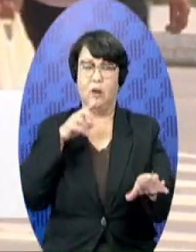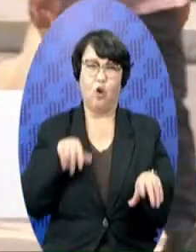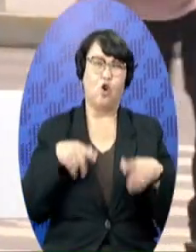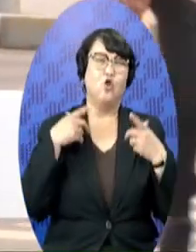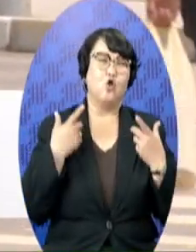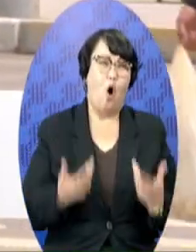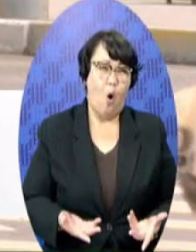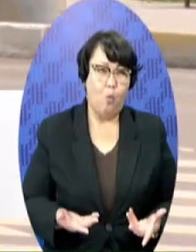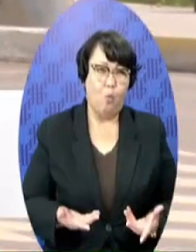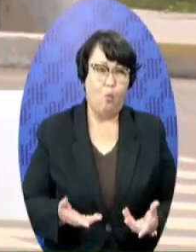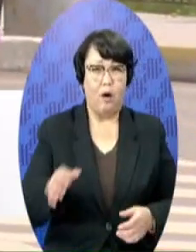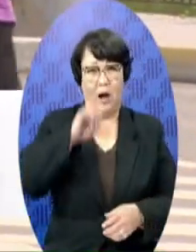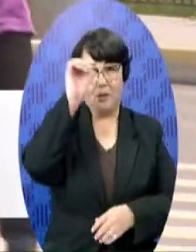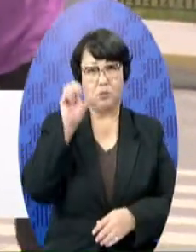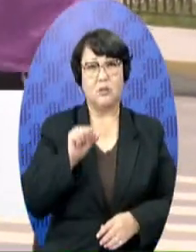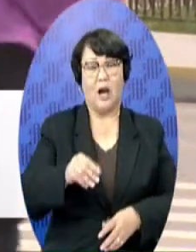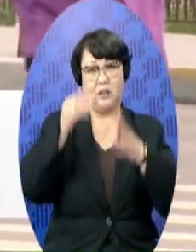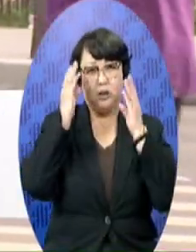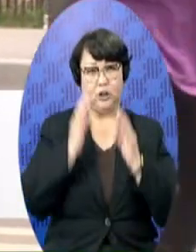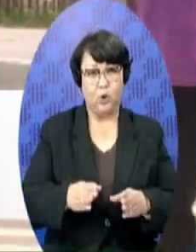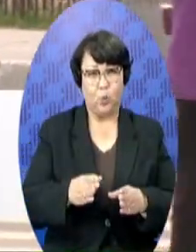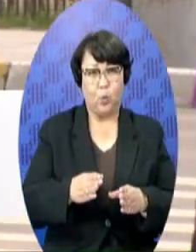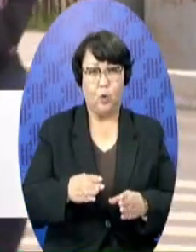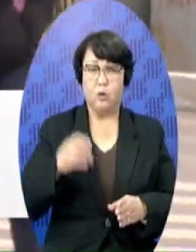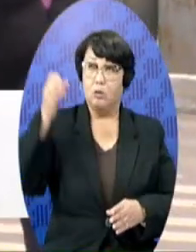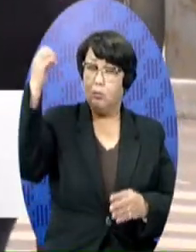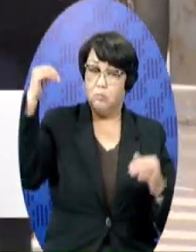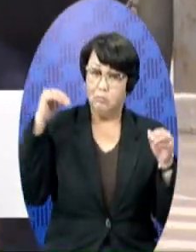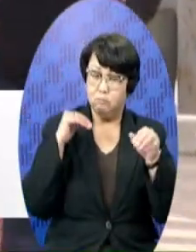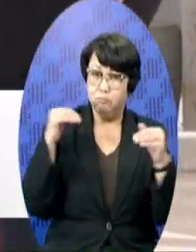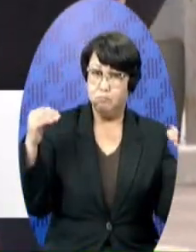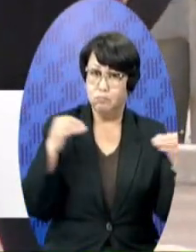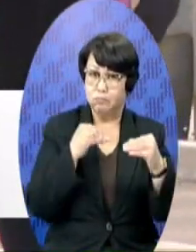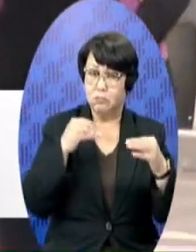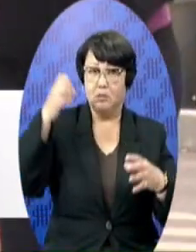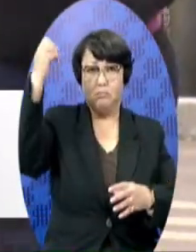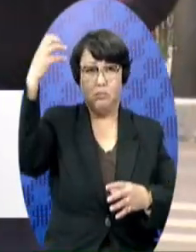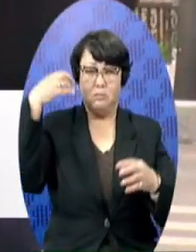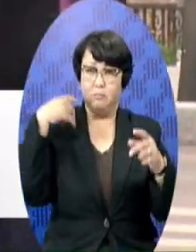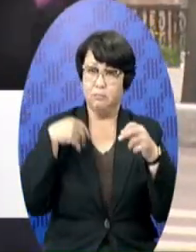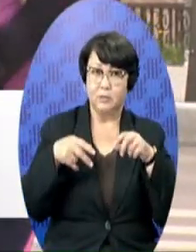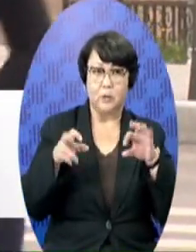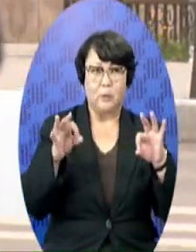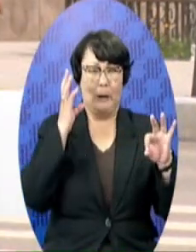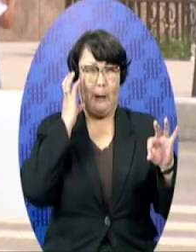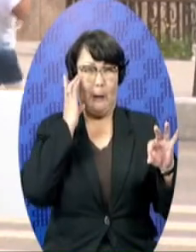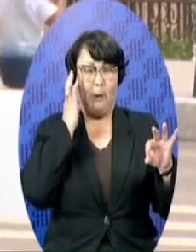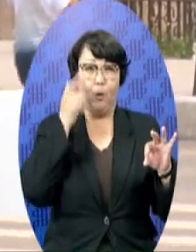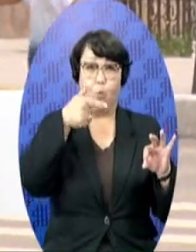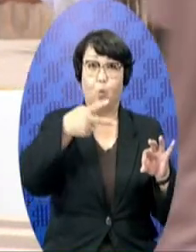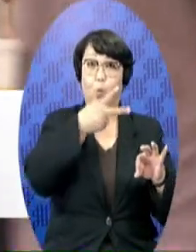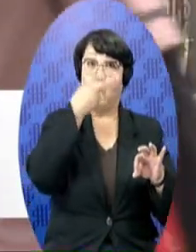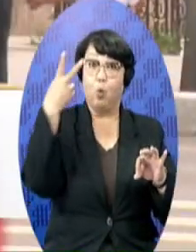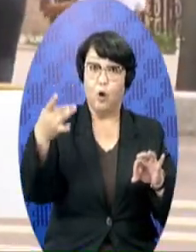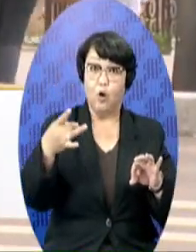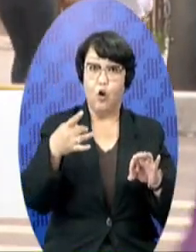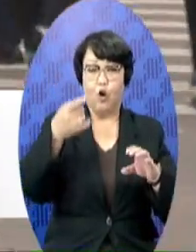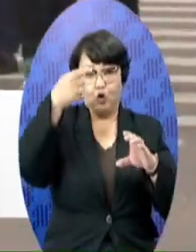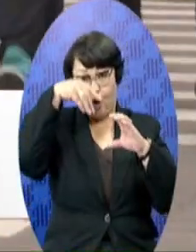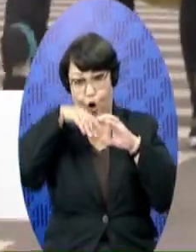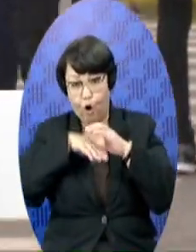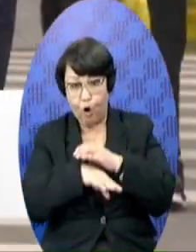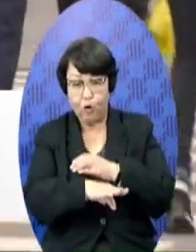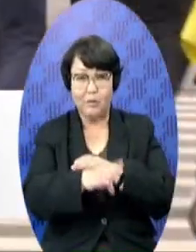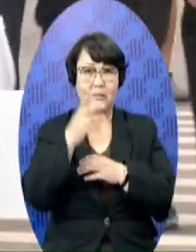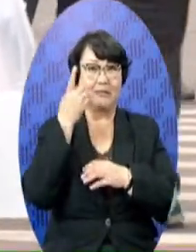шийдэх гарцсан явган зорчигч автомашины урсгал хоёрын шууд огтлолцлыг бууруулж гүүрэн болон хонглолын гарцуудаа нэмэх шаардлагатай.